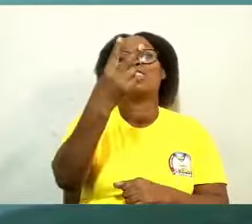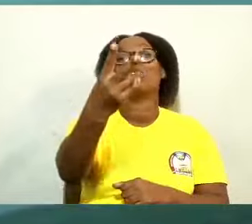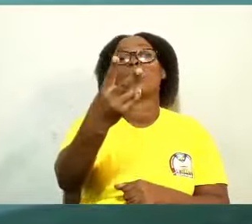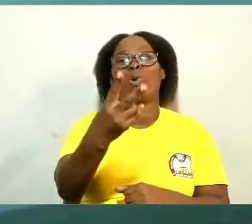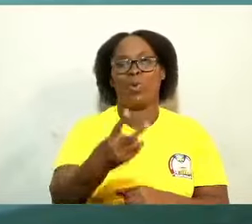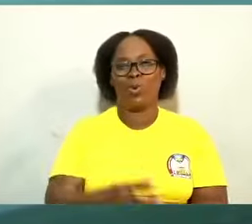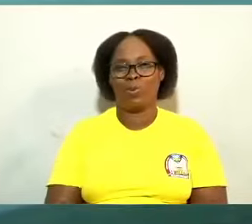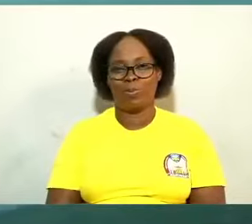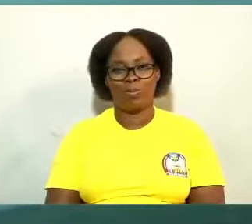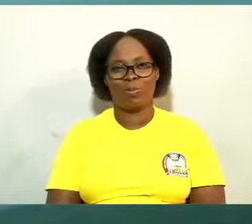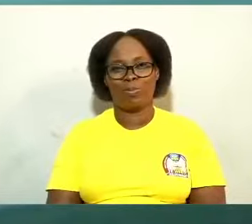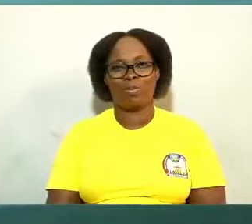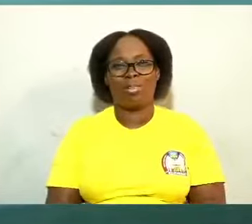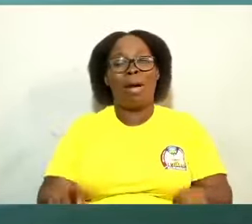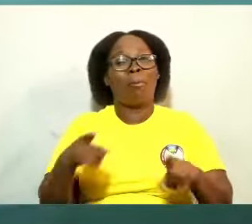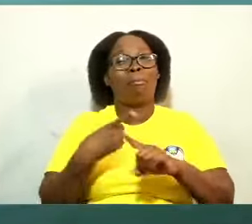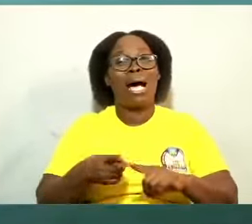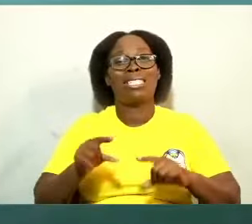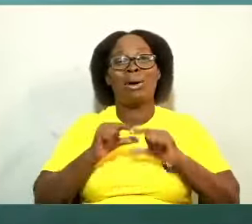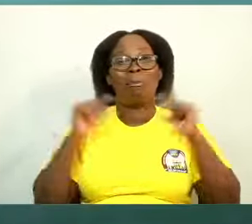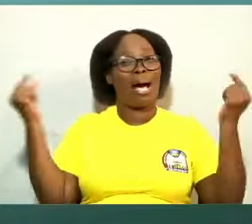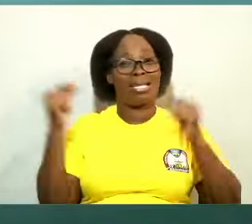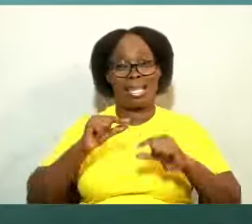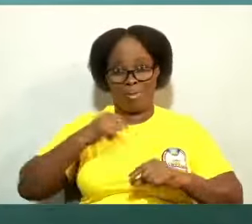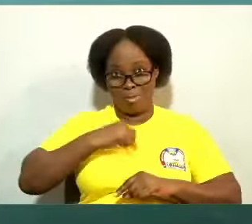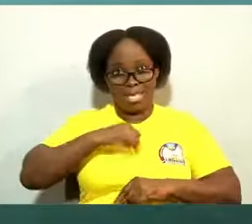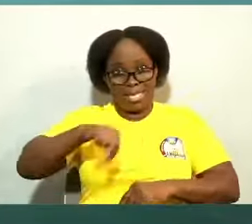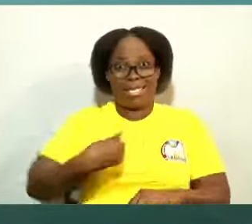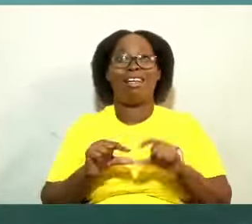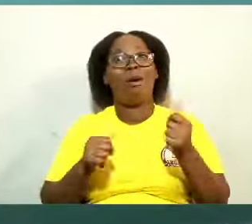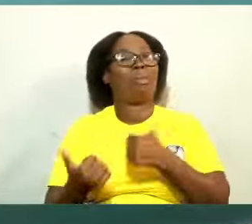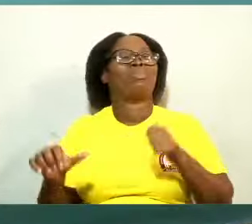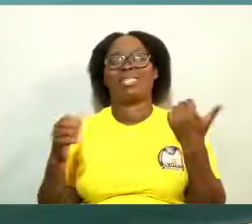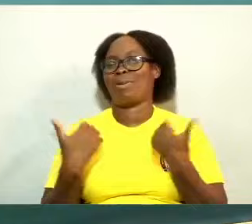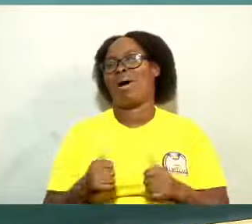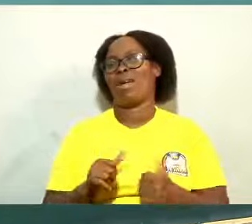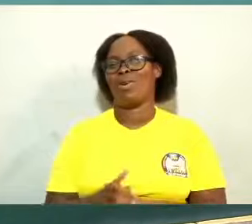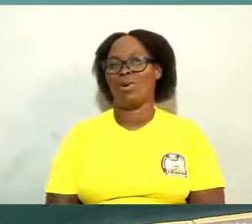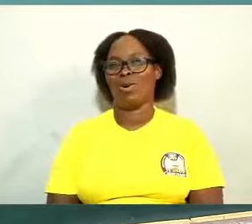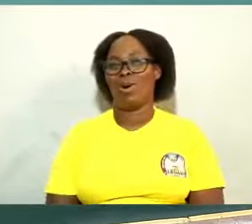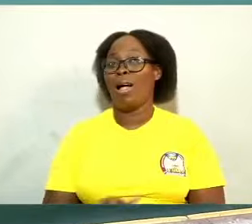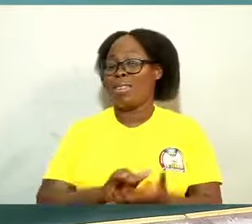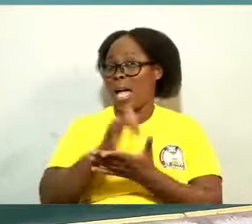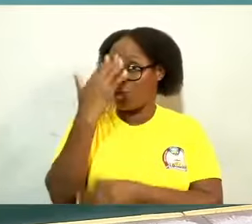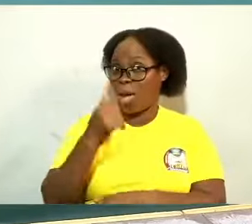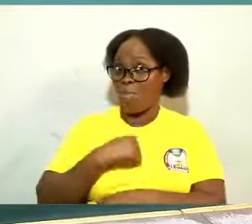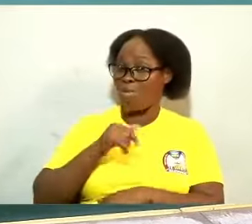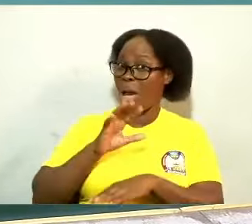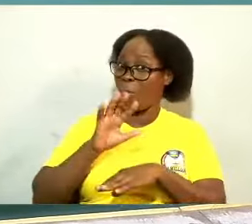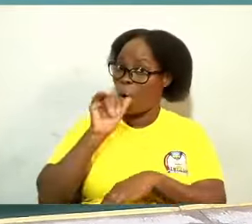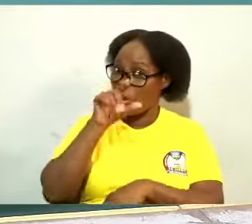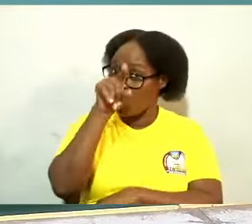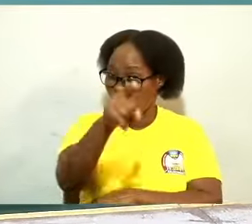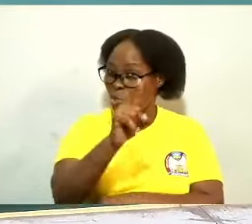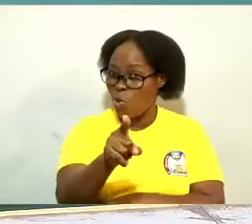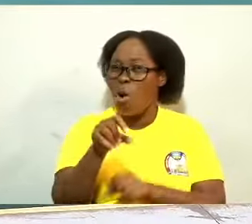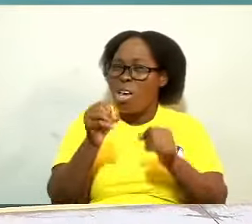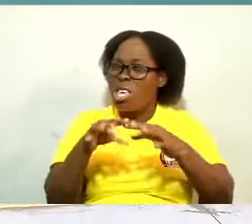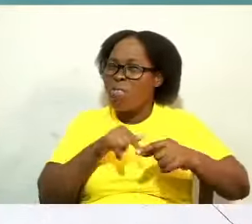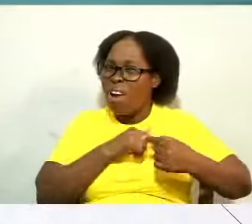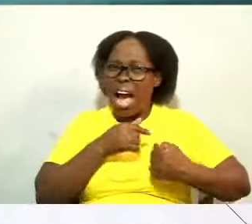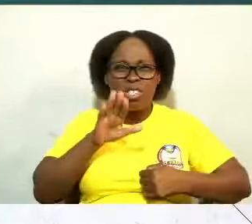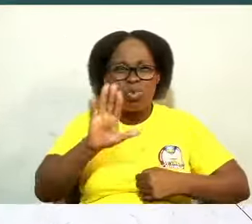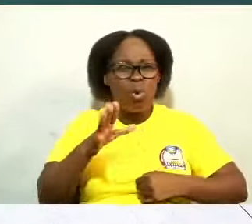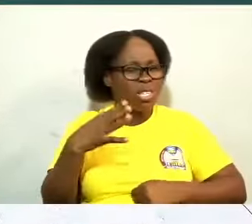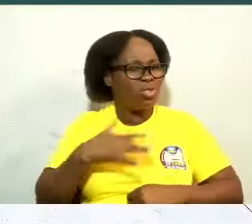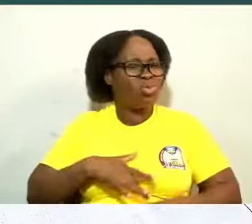wao hajabatizwa wala kwenda kanisani. Na ndio maana nakuita jioni ya leo, kama kwenye moyo wako unasikia